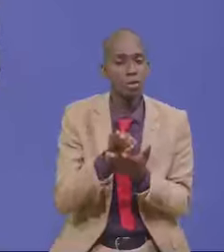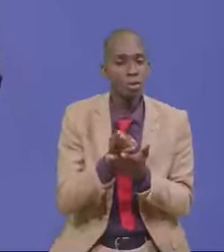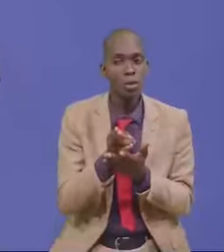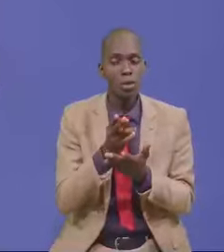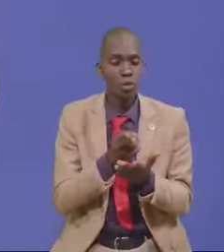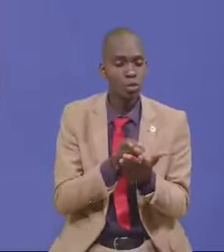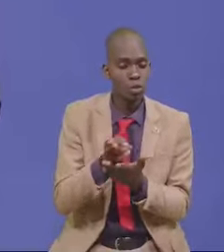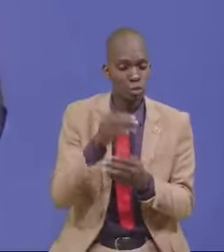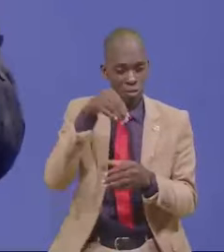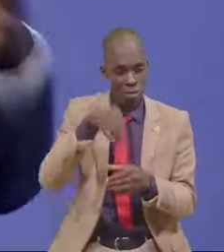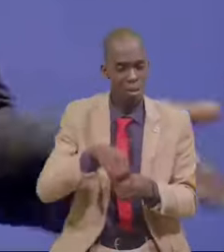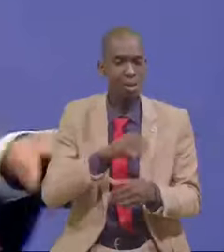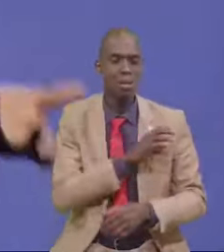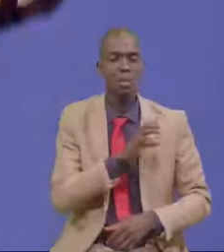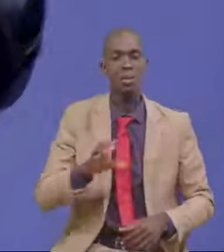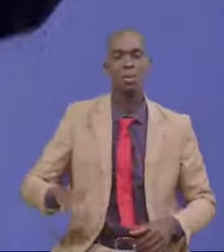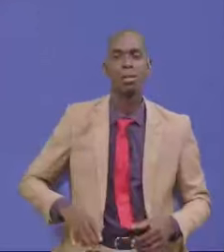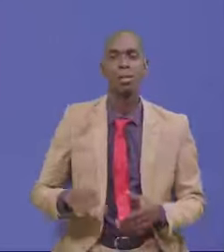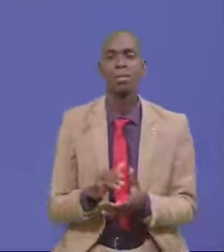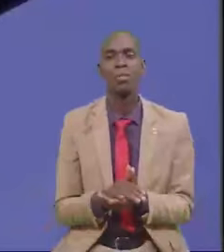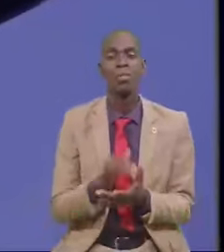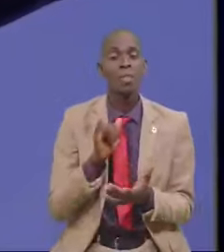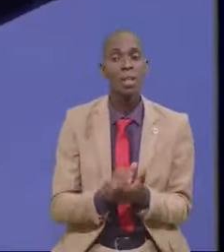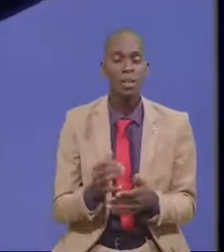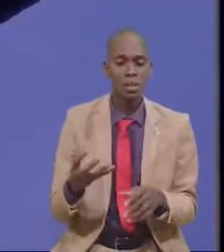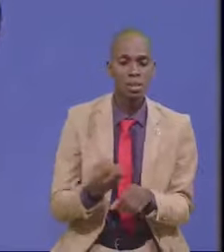Christ, qui nous amène au ciel.